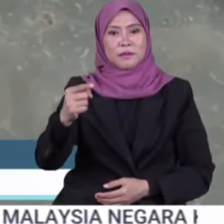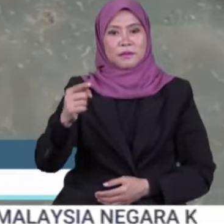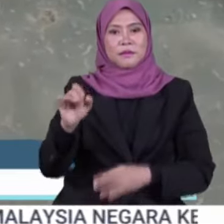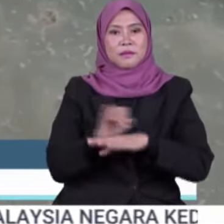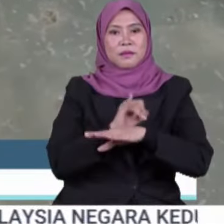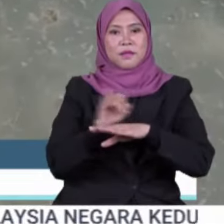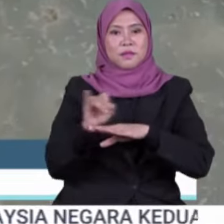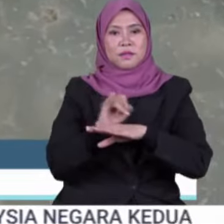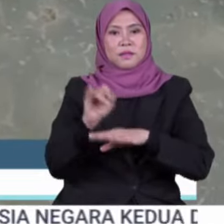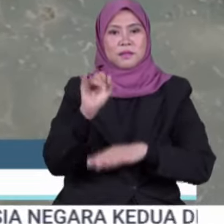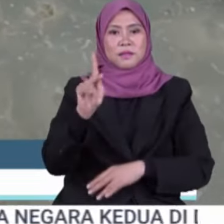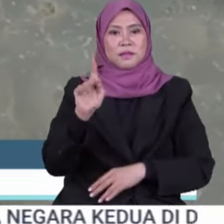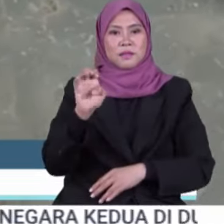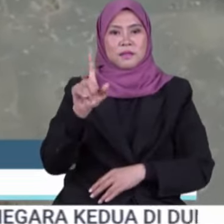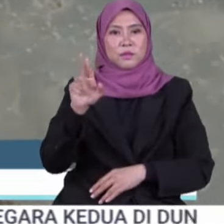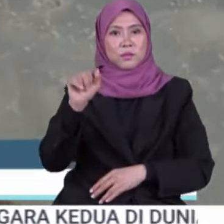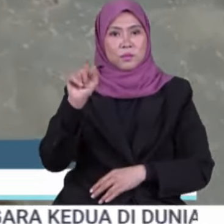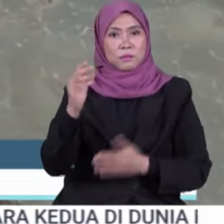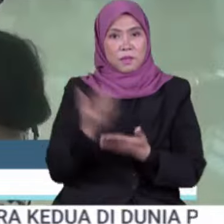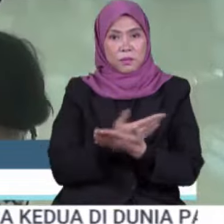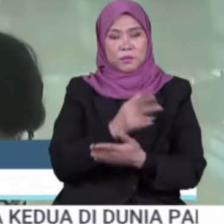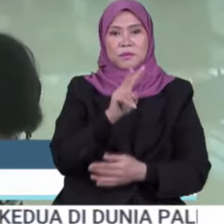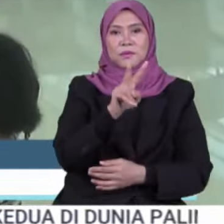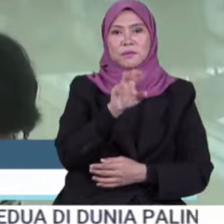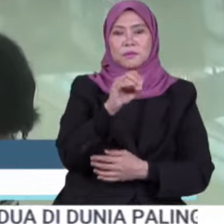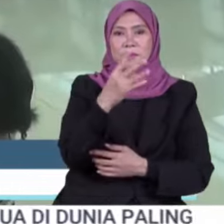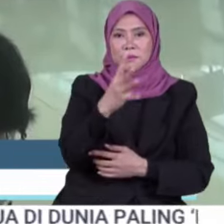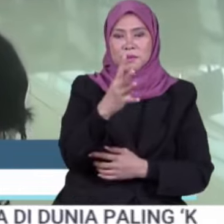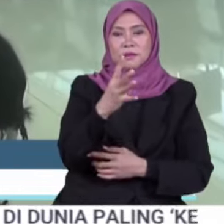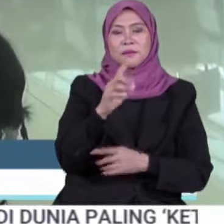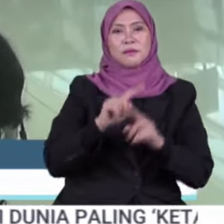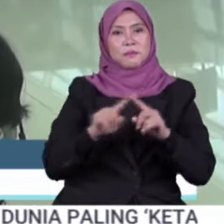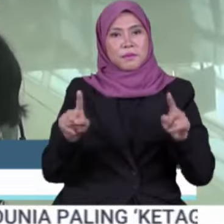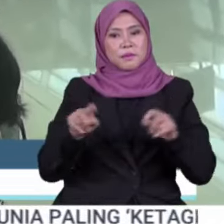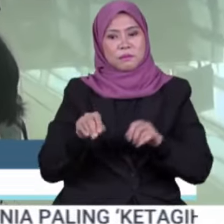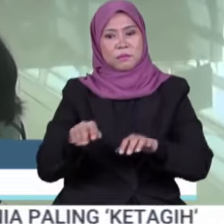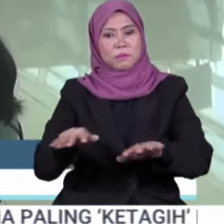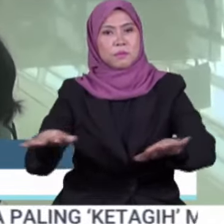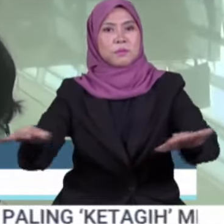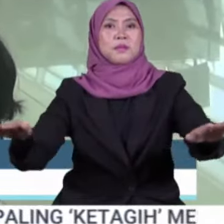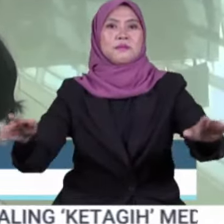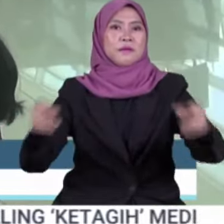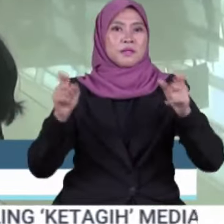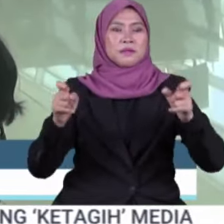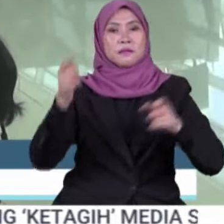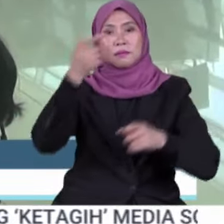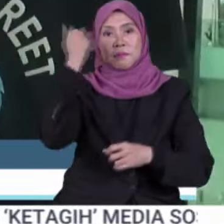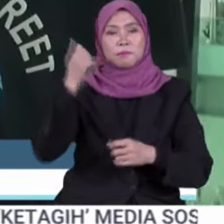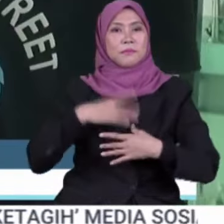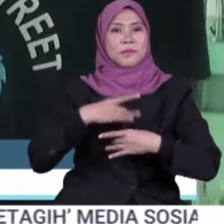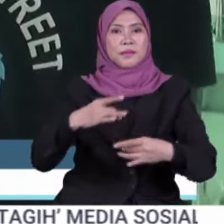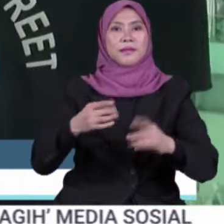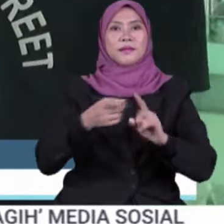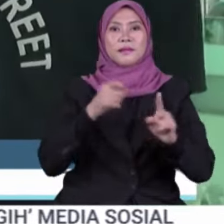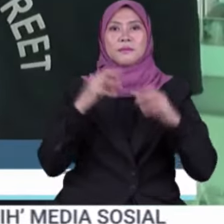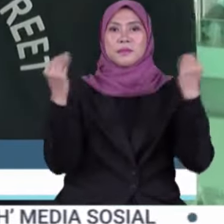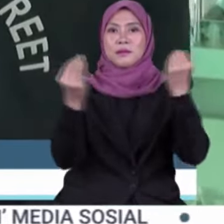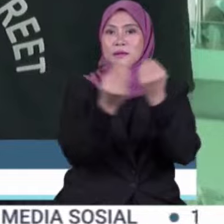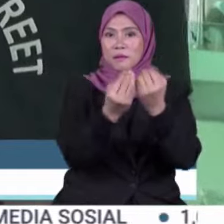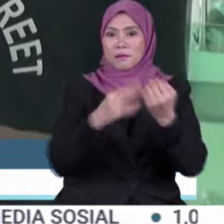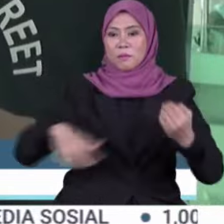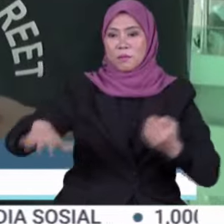industri kelulut masih baru iaitu sekitar 2014, namun berkembang cepat. Ia berikutan peningkatan minat daripada masyarakat